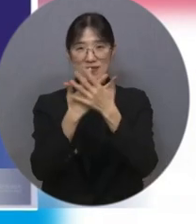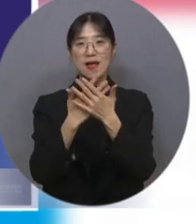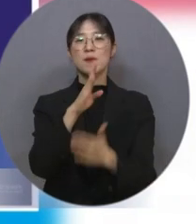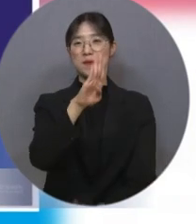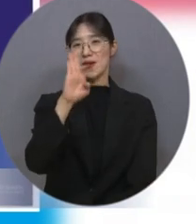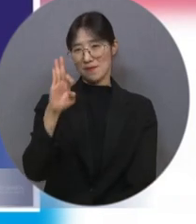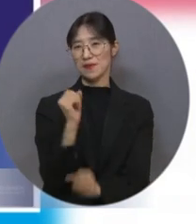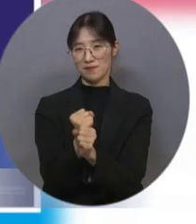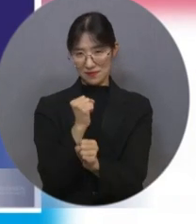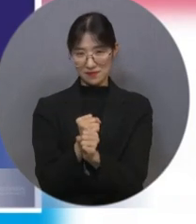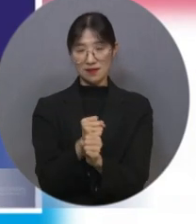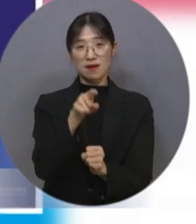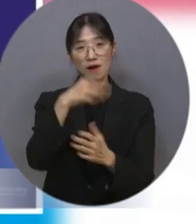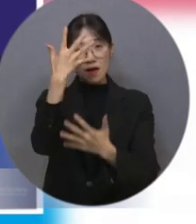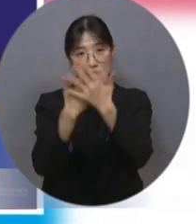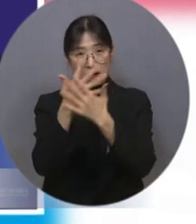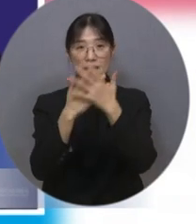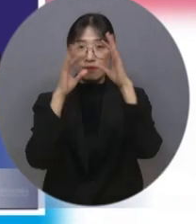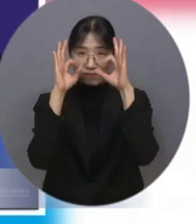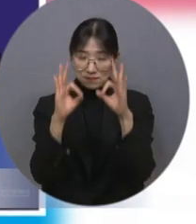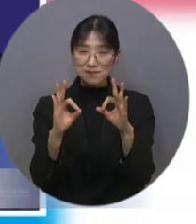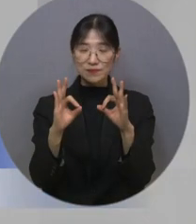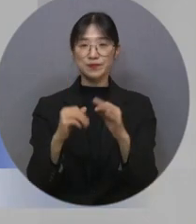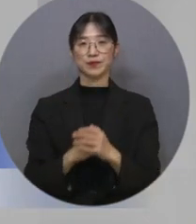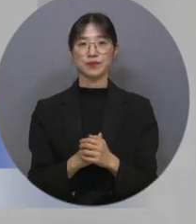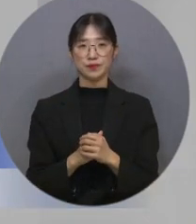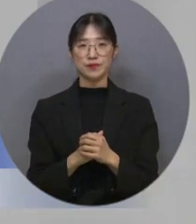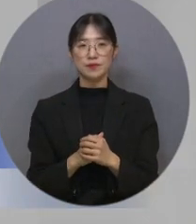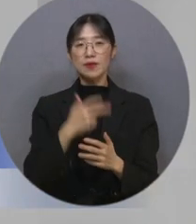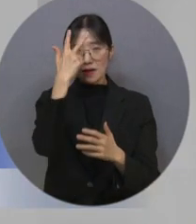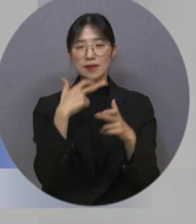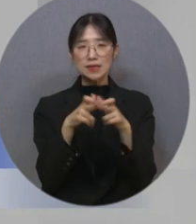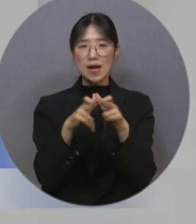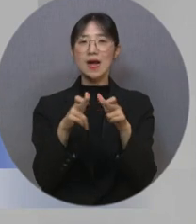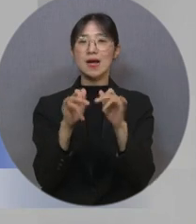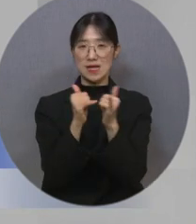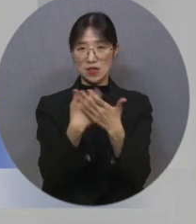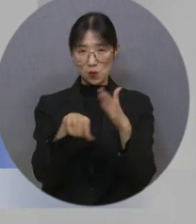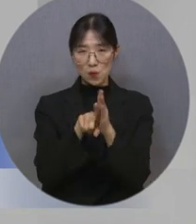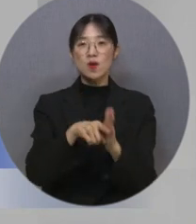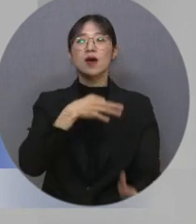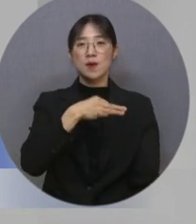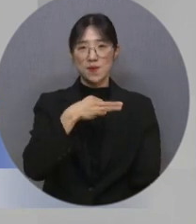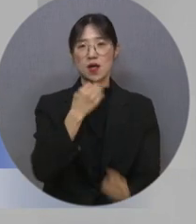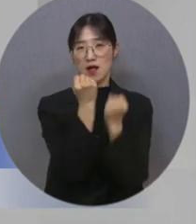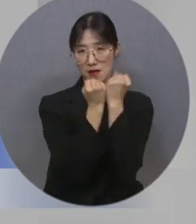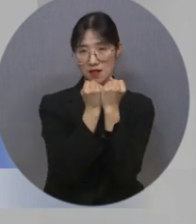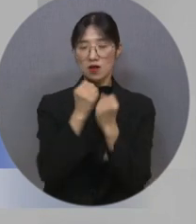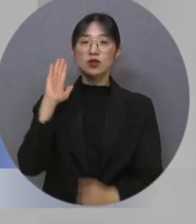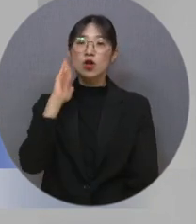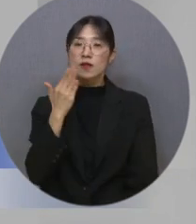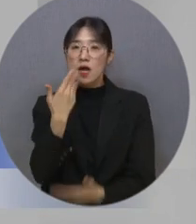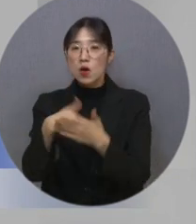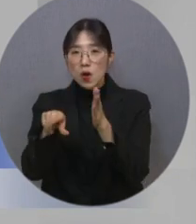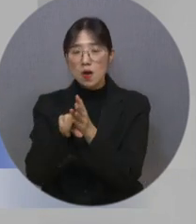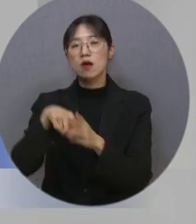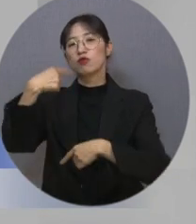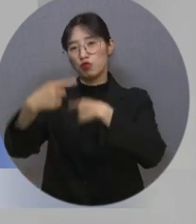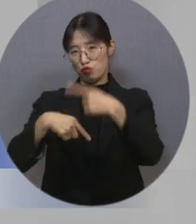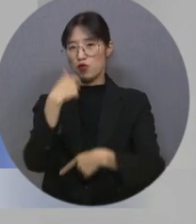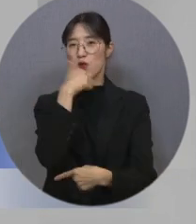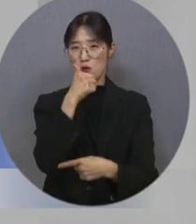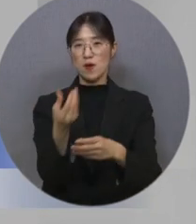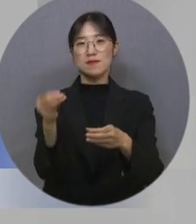위원회가 제작한 피난 안내 영상 제작물에는 시각장애를 위한 음성 해설과 청각장애를 위한 수학 통역이